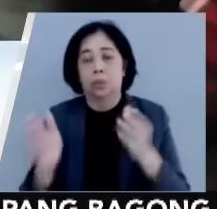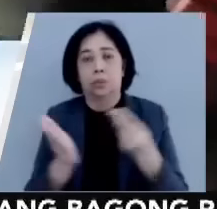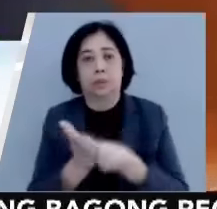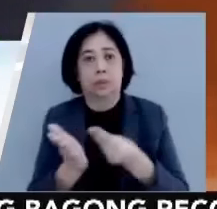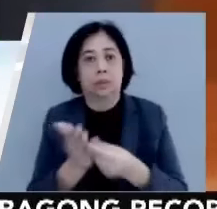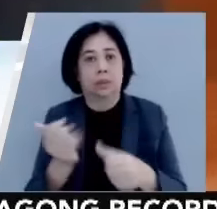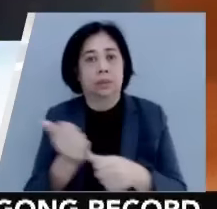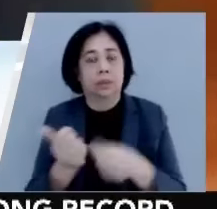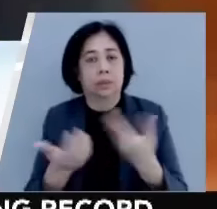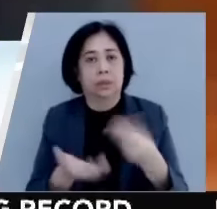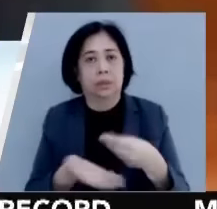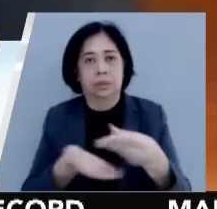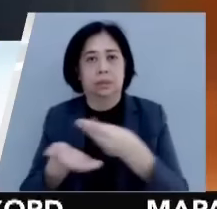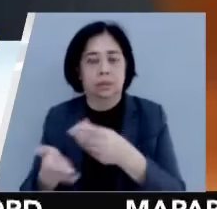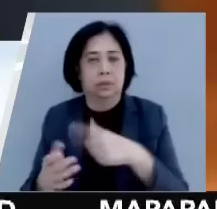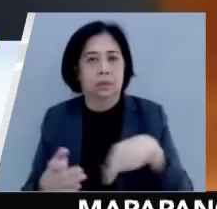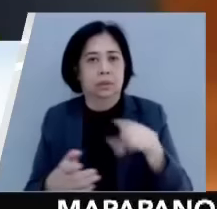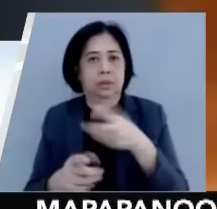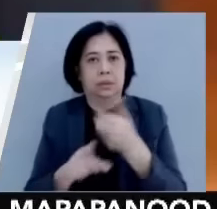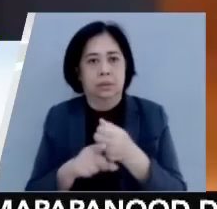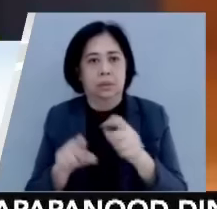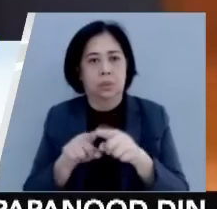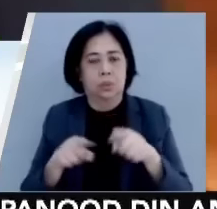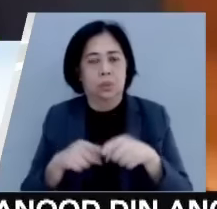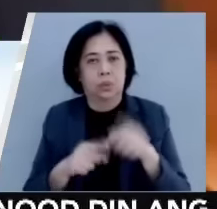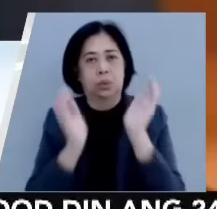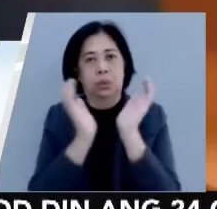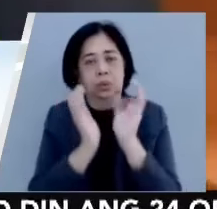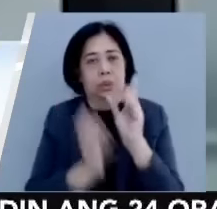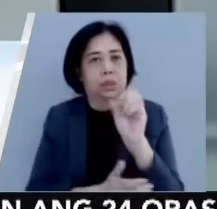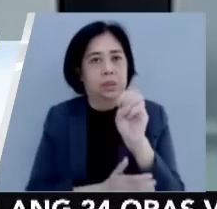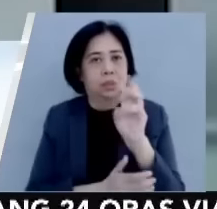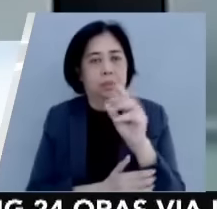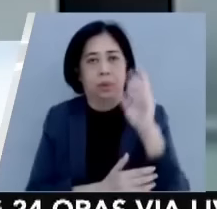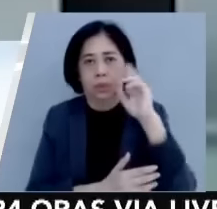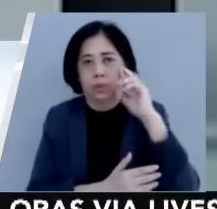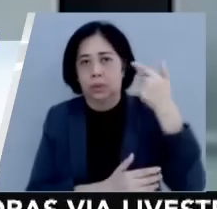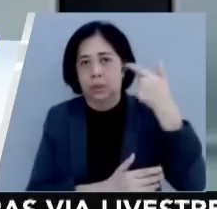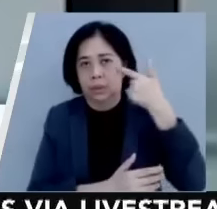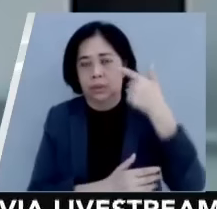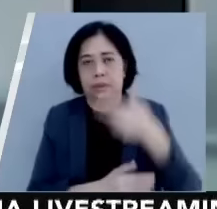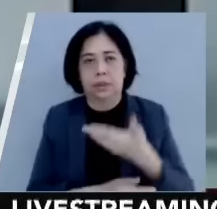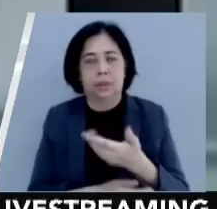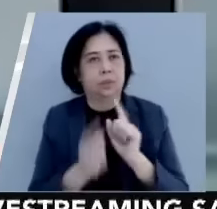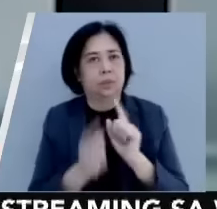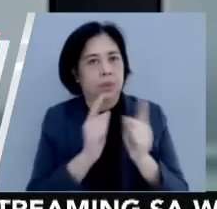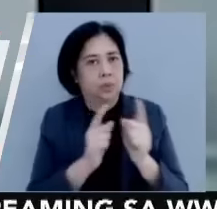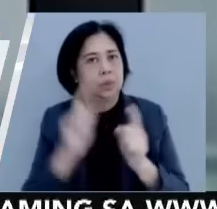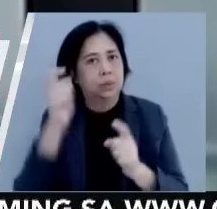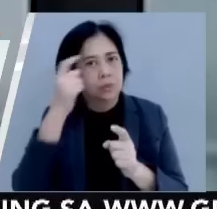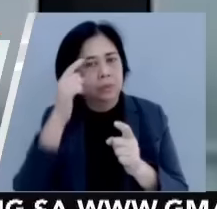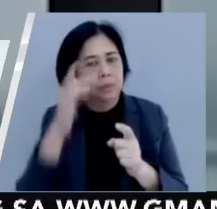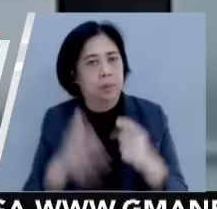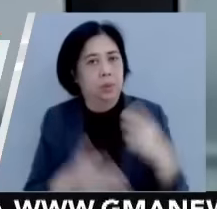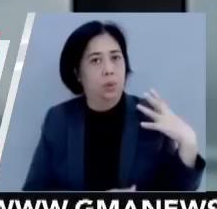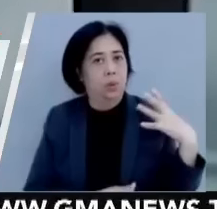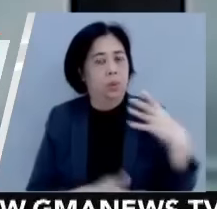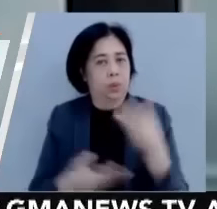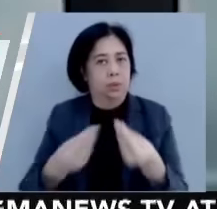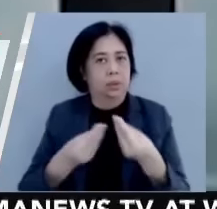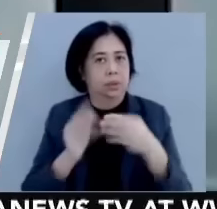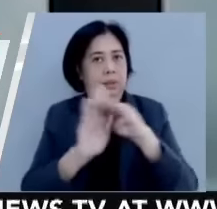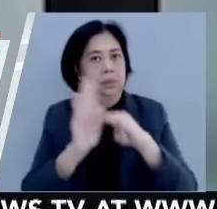apektado. Naroon mismo si DSWD Secretary Rex Gatchalian. Nag-usap na kami ng governor, akantayin ko yung listahan mula sa provincial